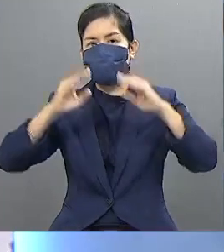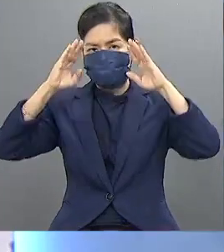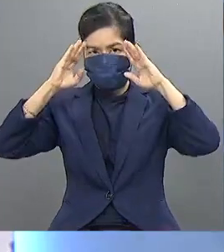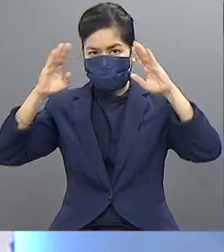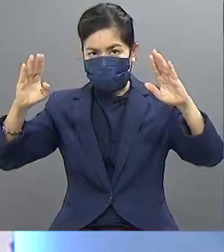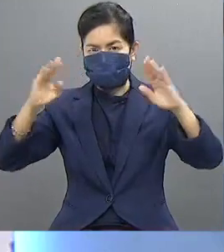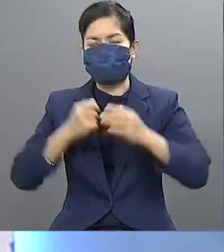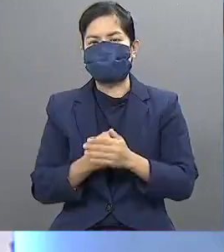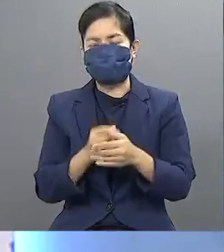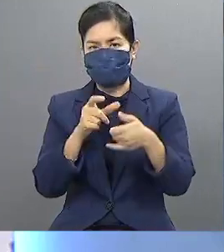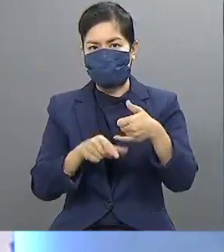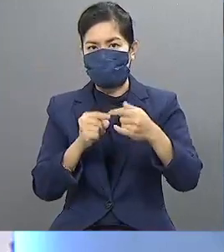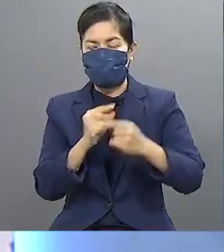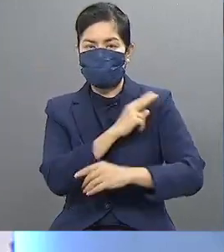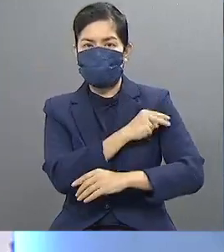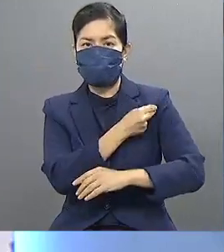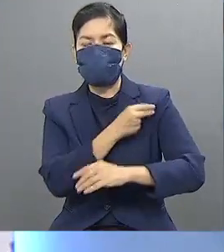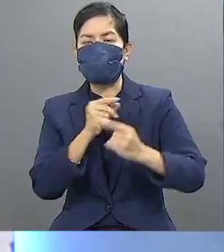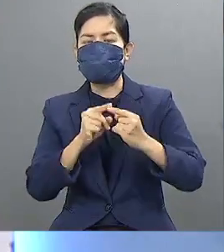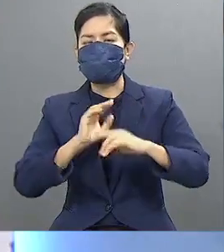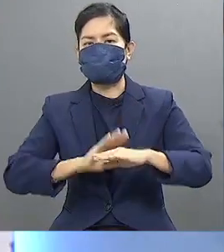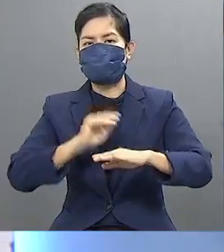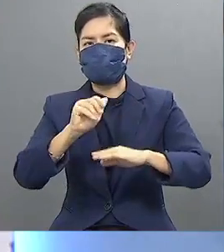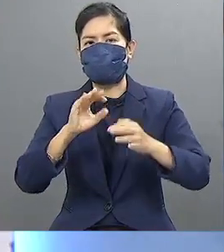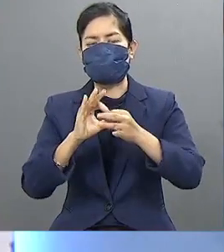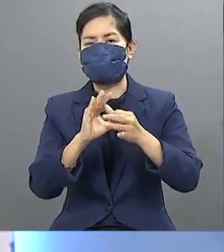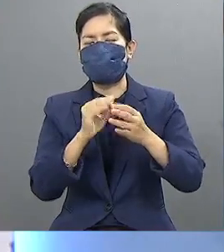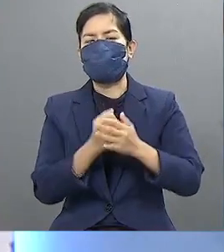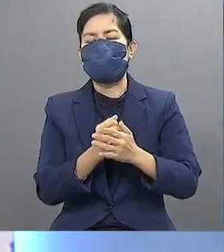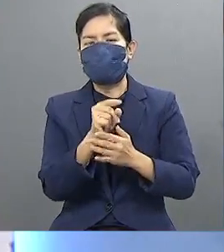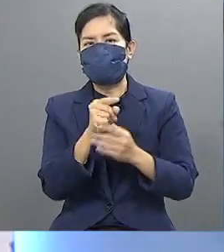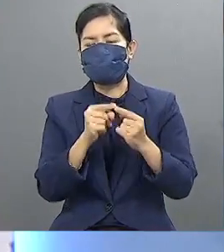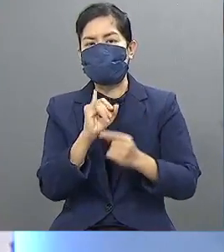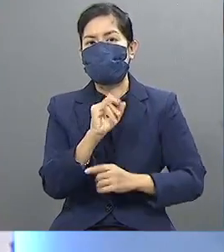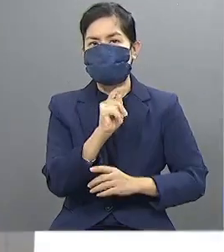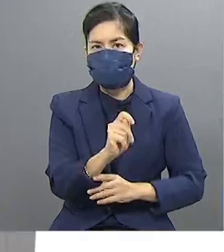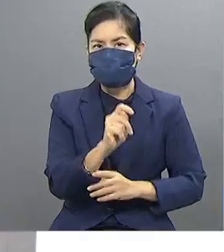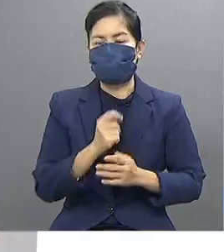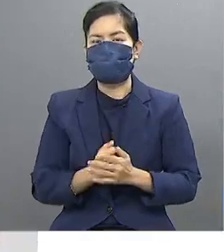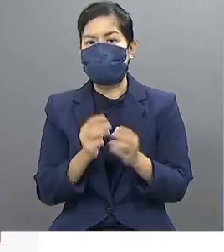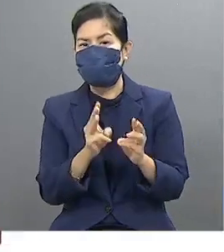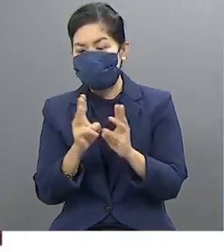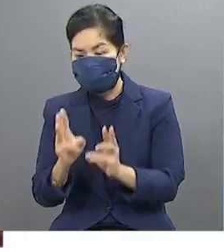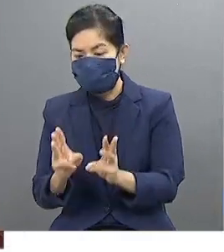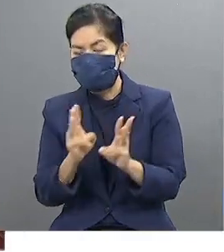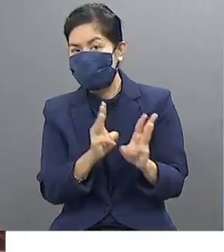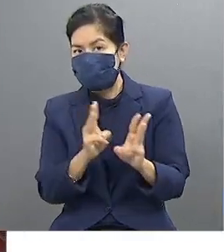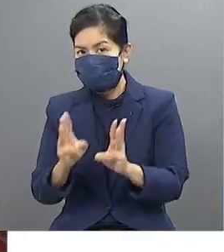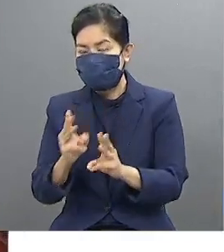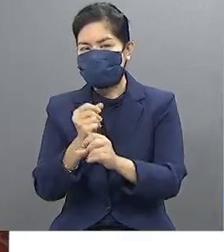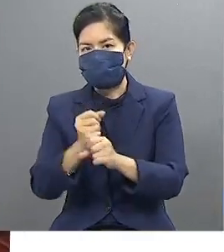ครับนอกจากนั้นเราก็มีการสาธิตการปรุงอาหารเพราะว่าบางทีพูดไม่เข้าใจต้องทำให้ดูตอนนั้นเราก็ให้ท่